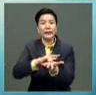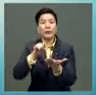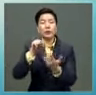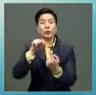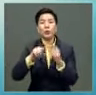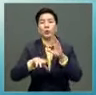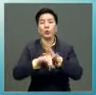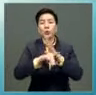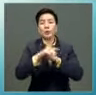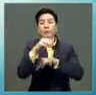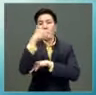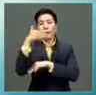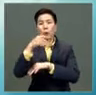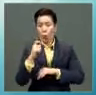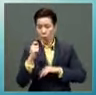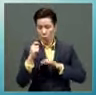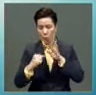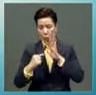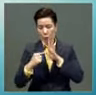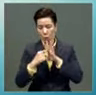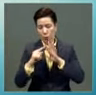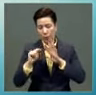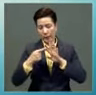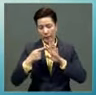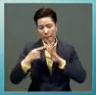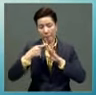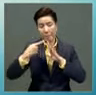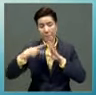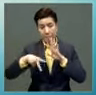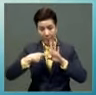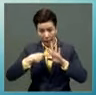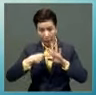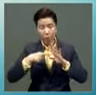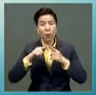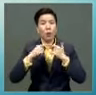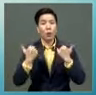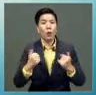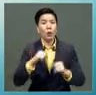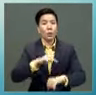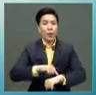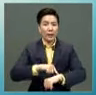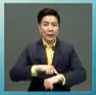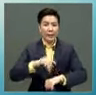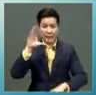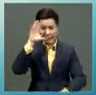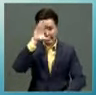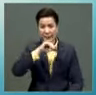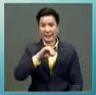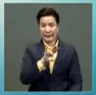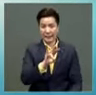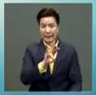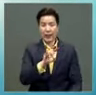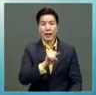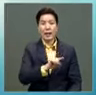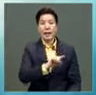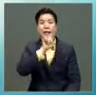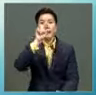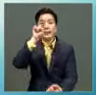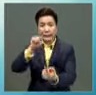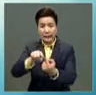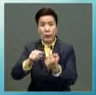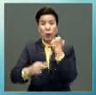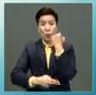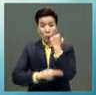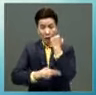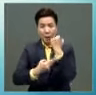านนานาชาติอู่ตะเภาเวลา19นาฬิกาและเดินทางถึงโรงแรมดีวารีเวลา23นาฬิก